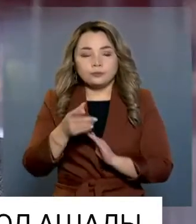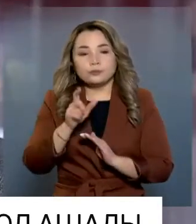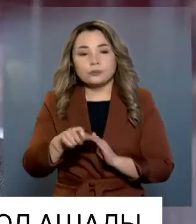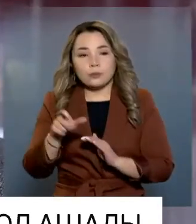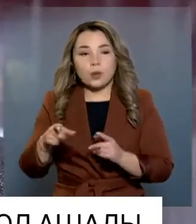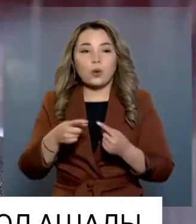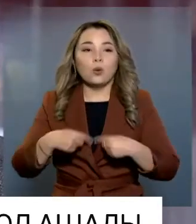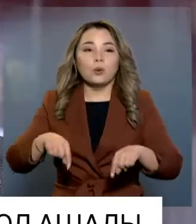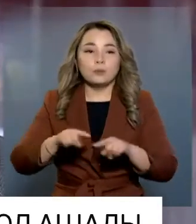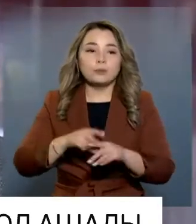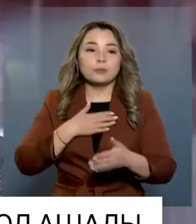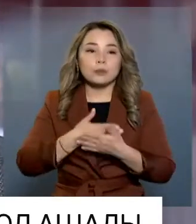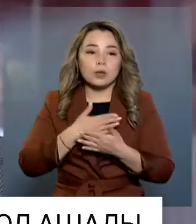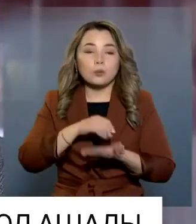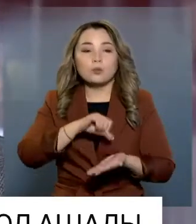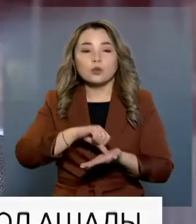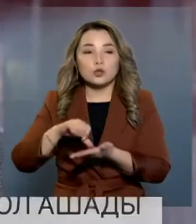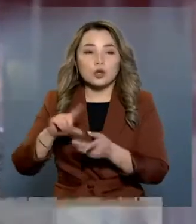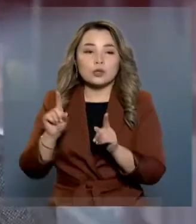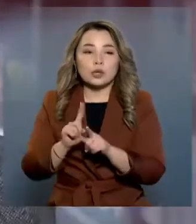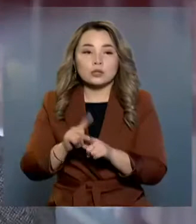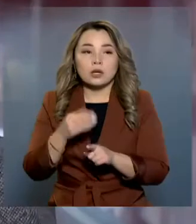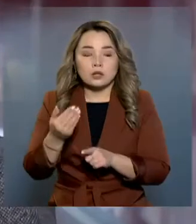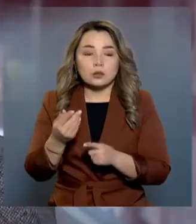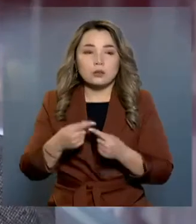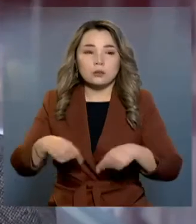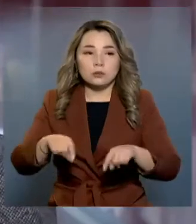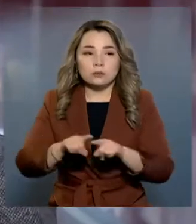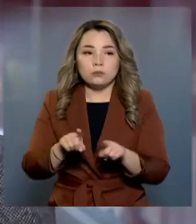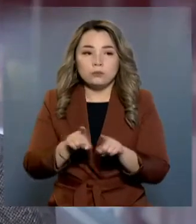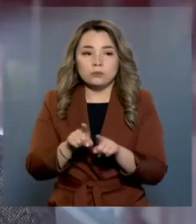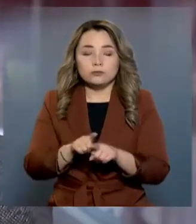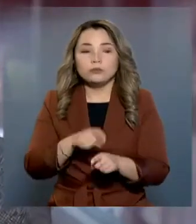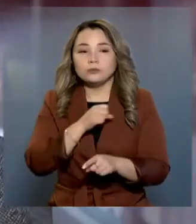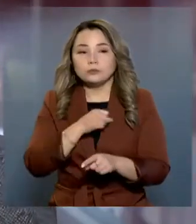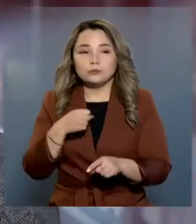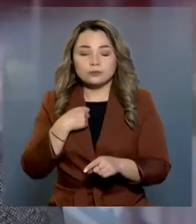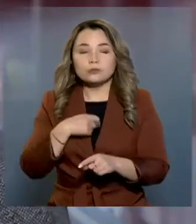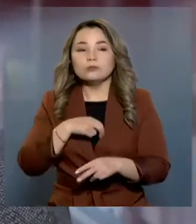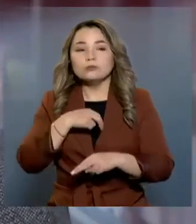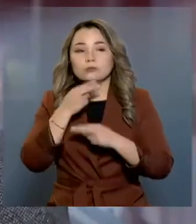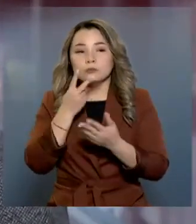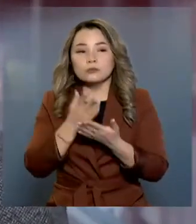азаматтық қоғамда, белсенді мүшелерде және қоғамның енжарлық танытпауында.